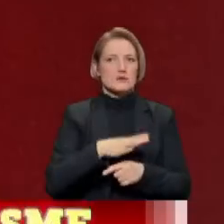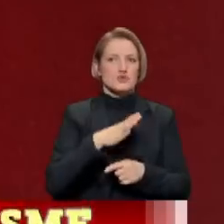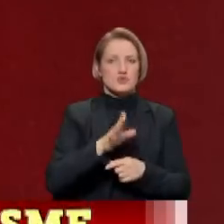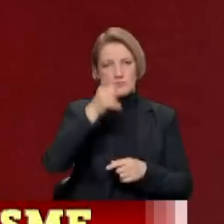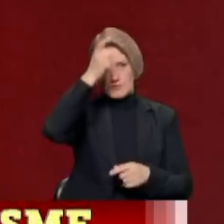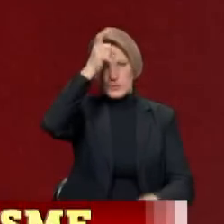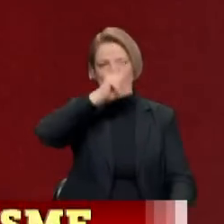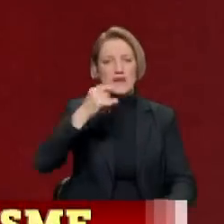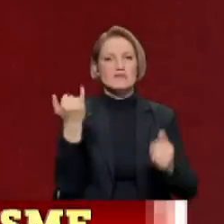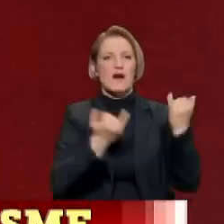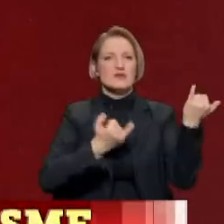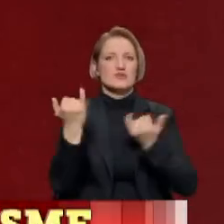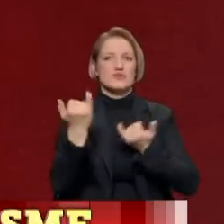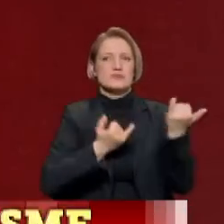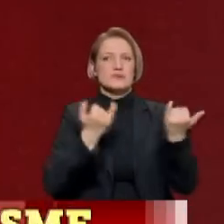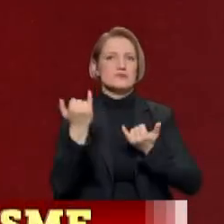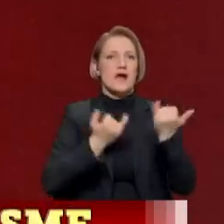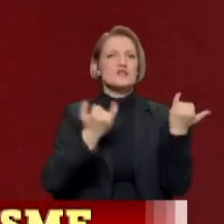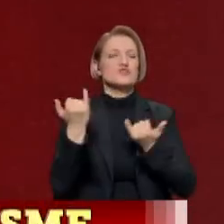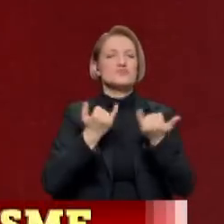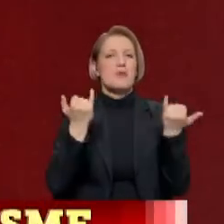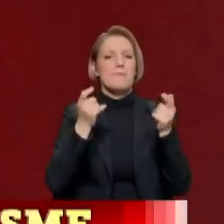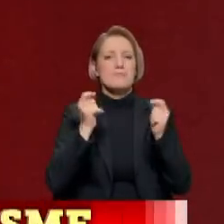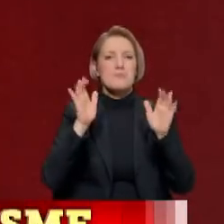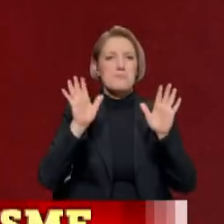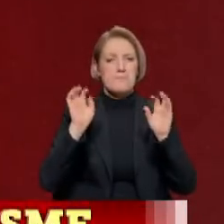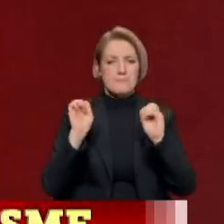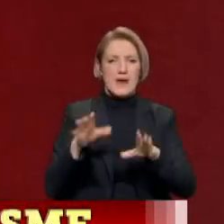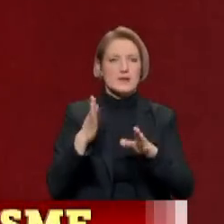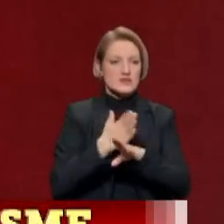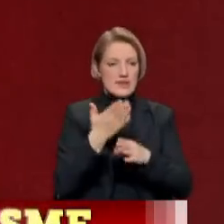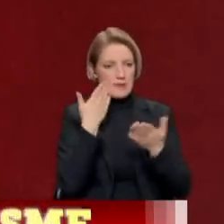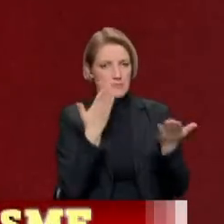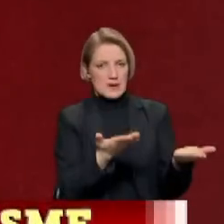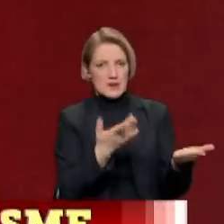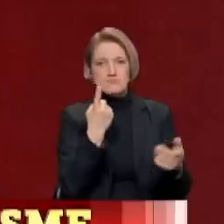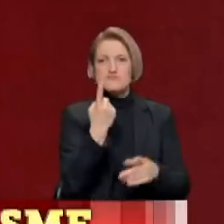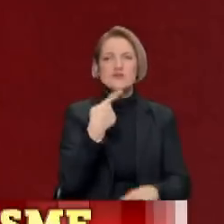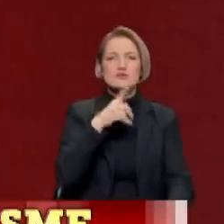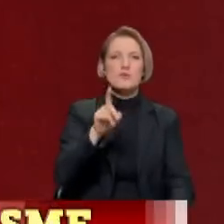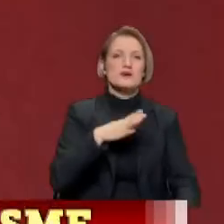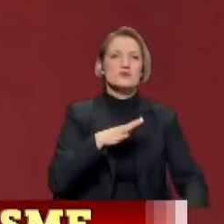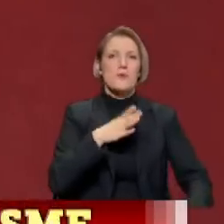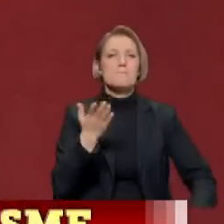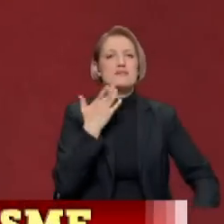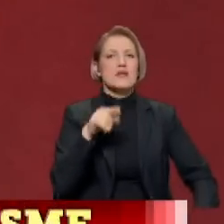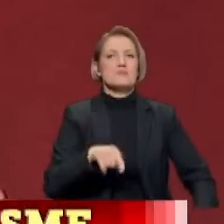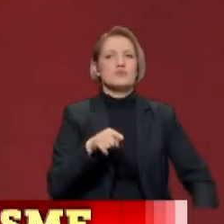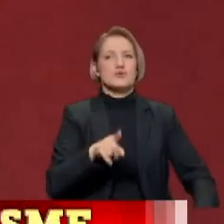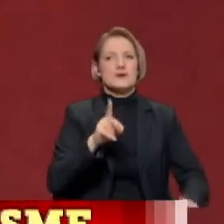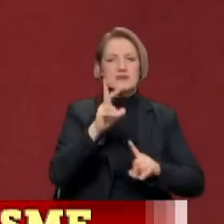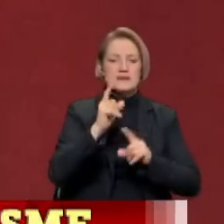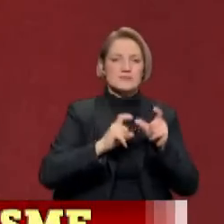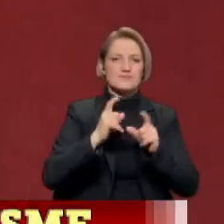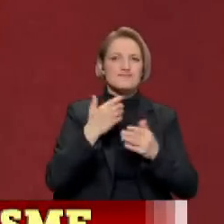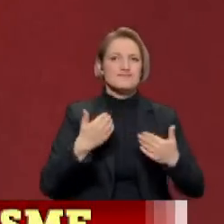Ya Türkiye'nin tartışmak zorunda bırakıldığı şeylere bakın ya. Bir şey daha sormak istiyorum. Mesela burada